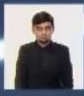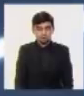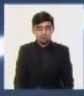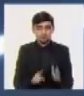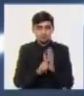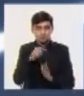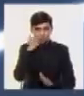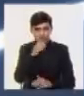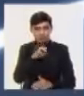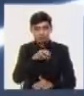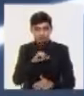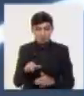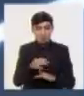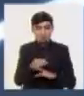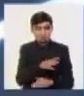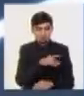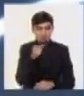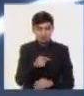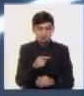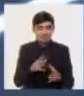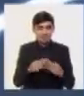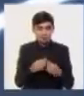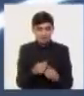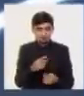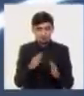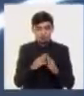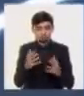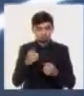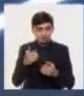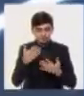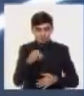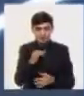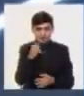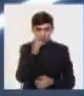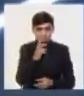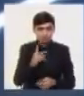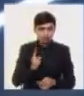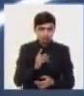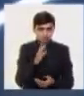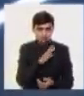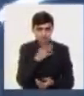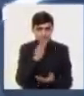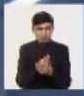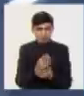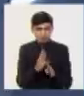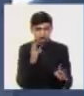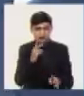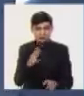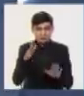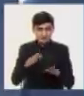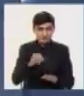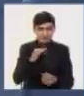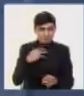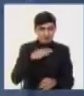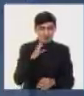С начала года в Атырауской области тысячи семей обрели жилье. Это те, кто годами дожидались своей очереди на квартиру. Многодетные